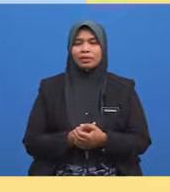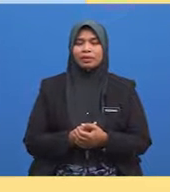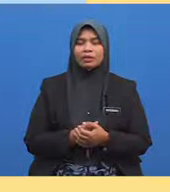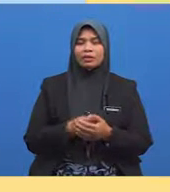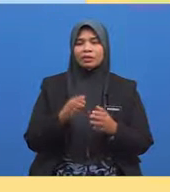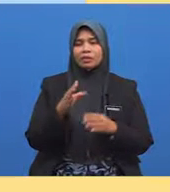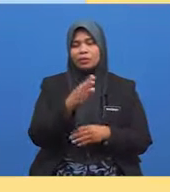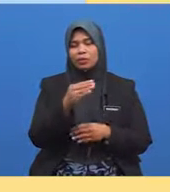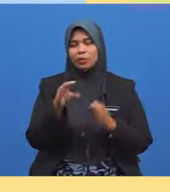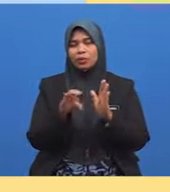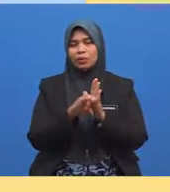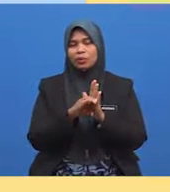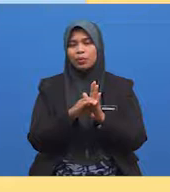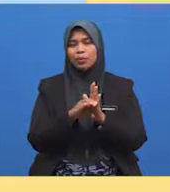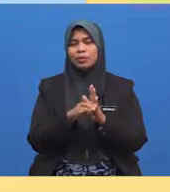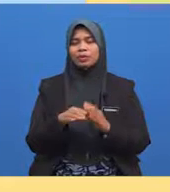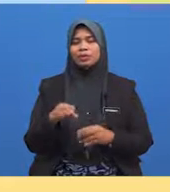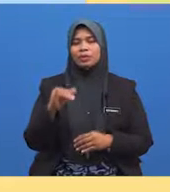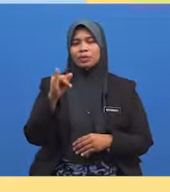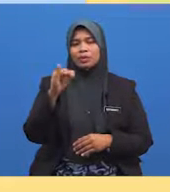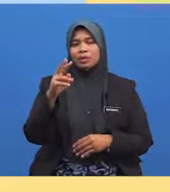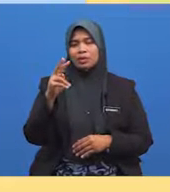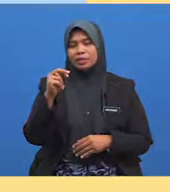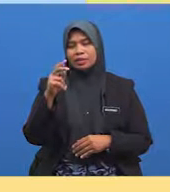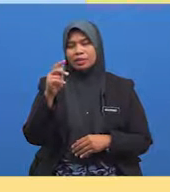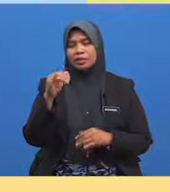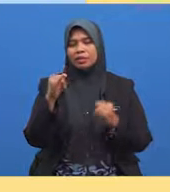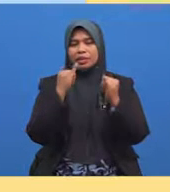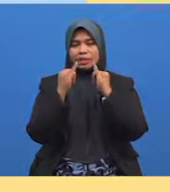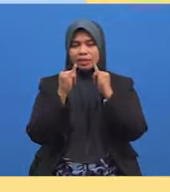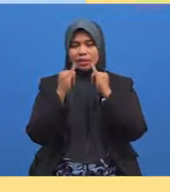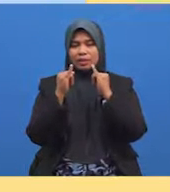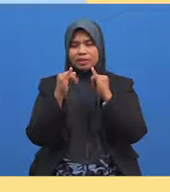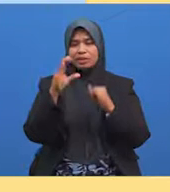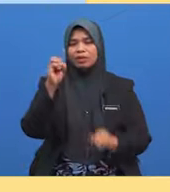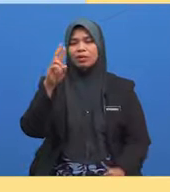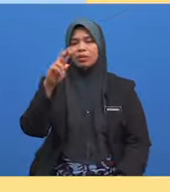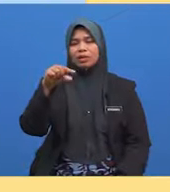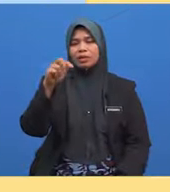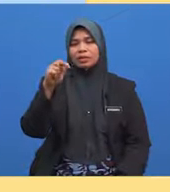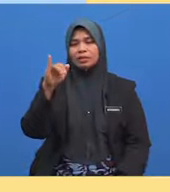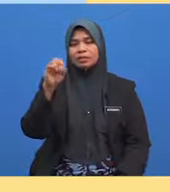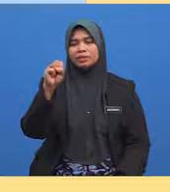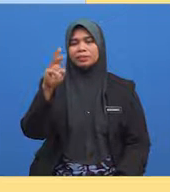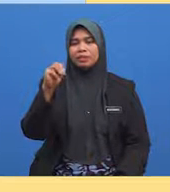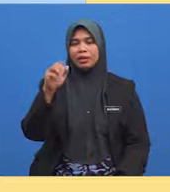perdembungaan dan interaksi antara organisma mewujudkan keseimbangan alam.